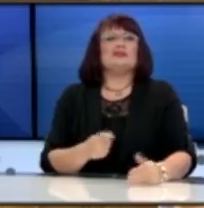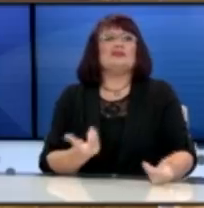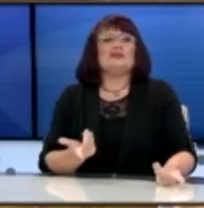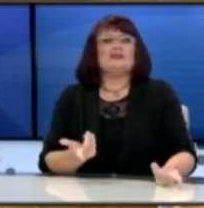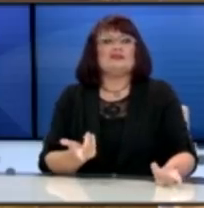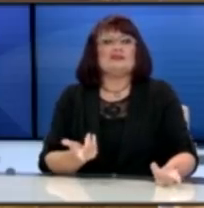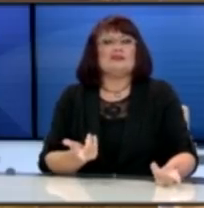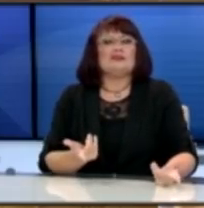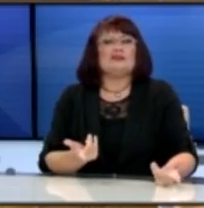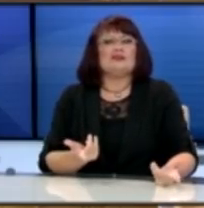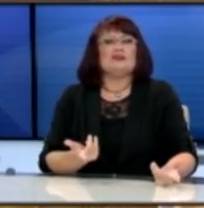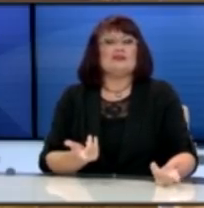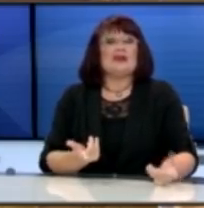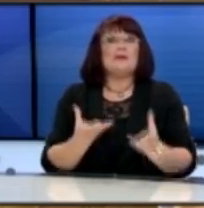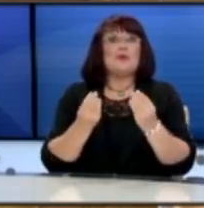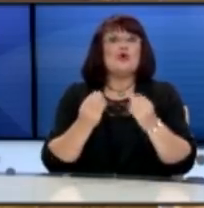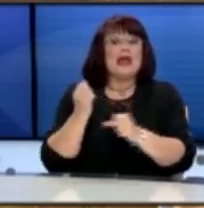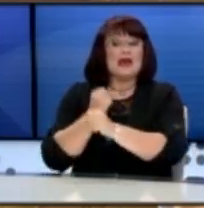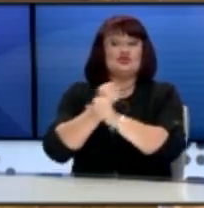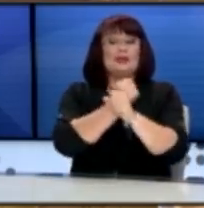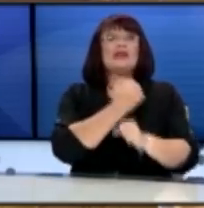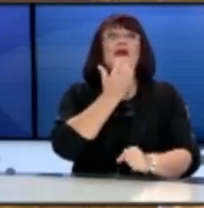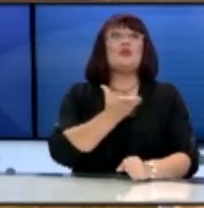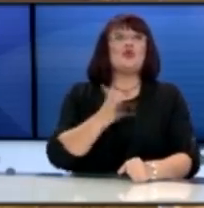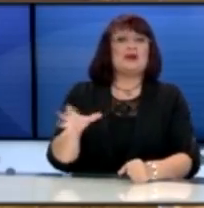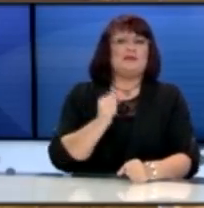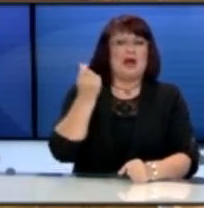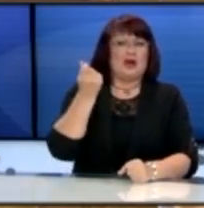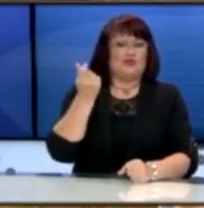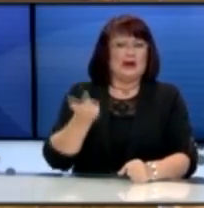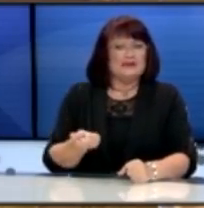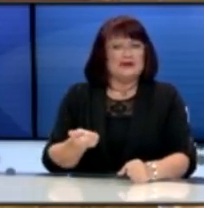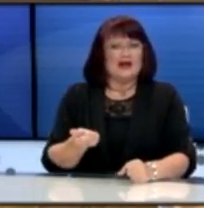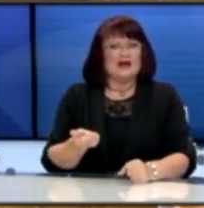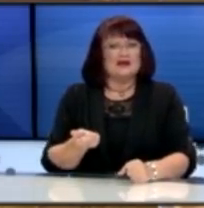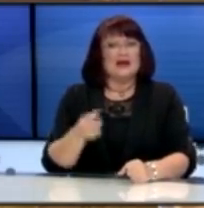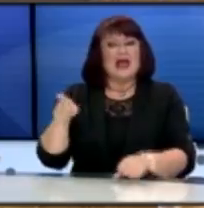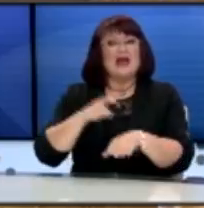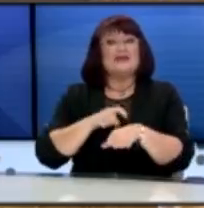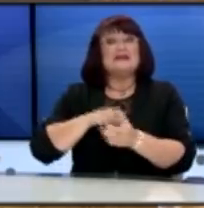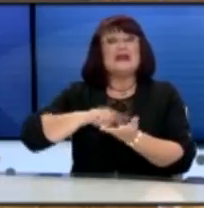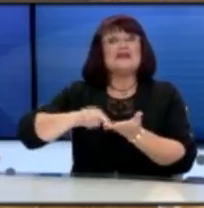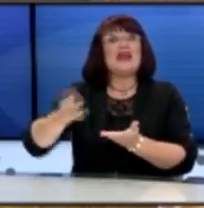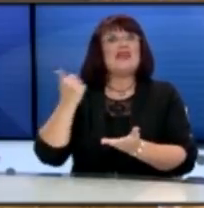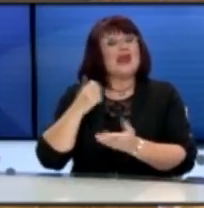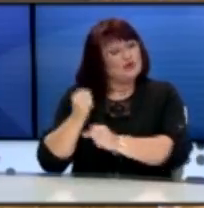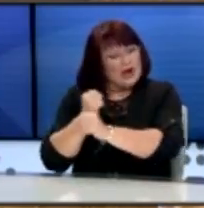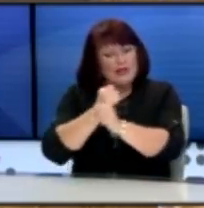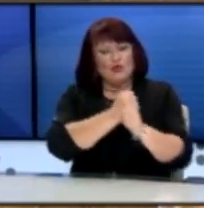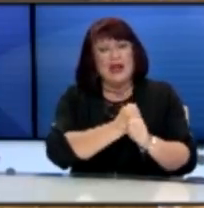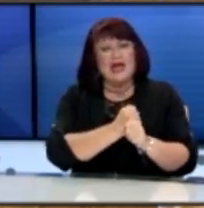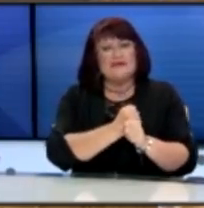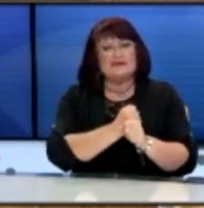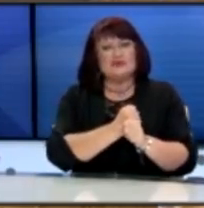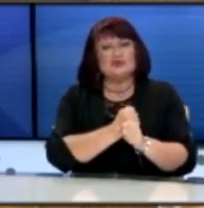εκτός μεγάλο τμήμα εργαζομένων, αφού δεν υπολογίζει αυτούς που δουλεύουν ανασφάλιστοι, αυτούς